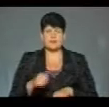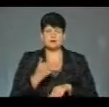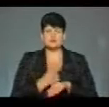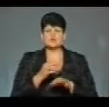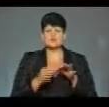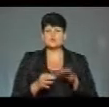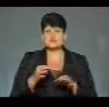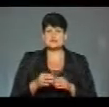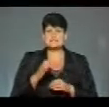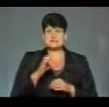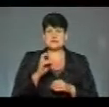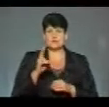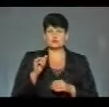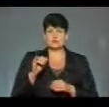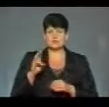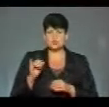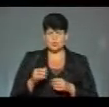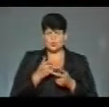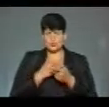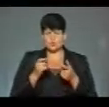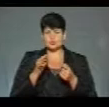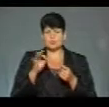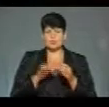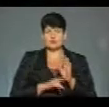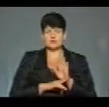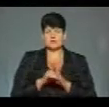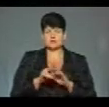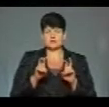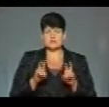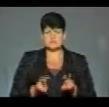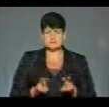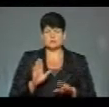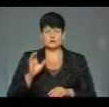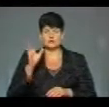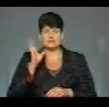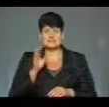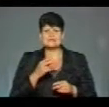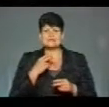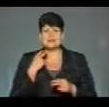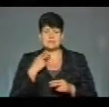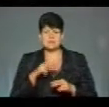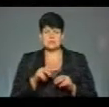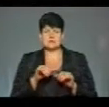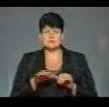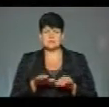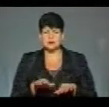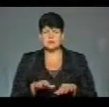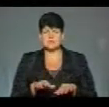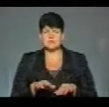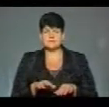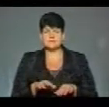Головуючий суддя Сергій Кунцьо оголошує про початок засідання. Буде слухатись кримінальне провадження, внесене від Андрія Застову Руслана за